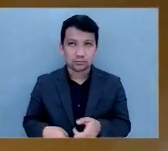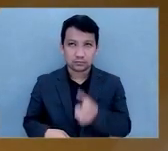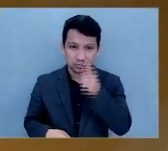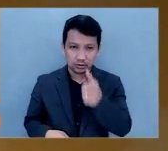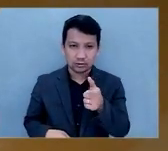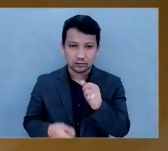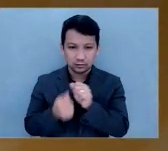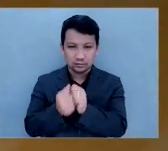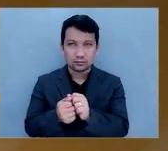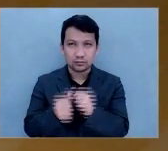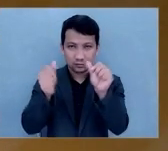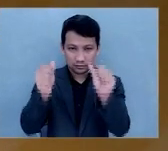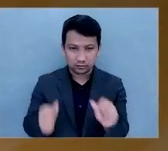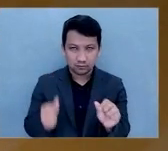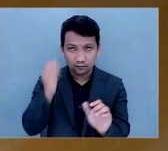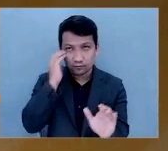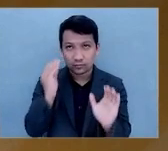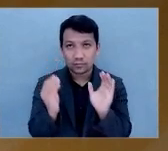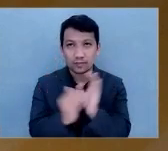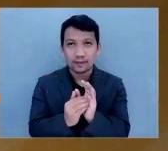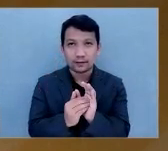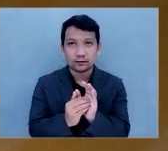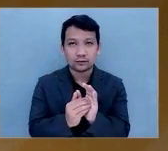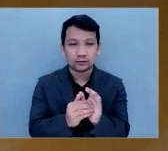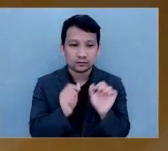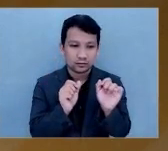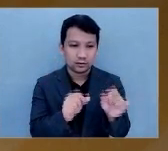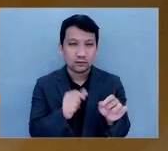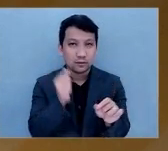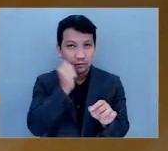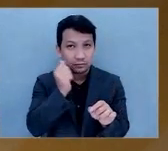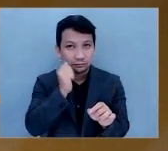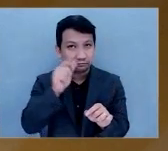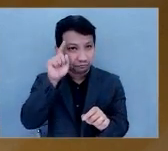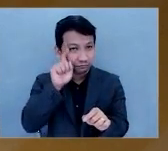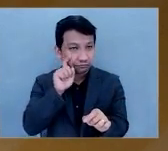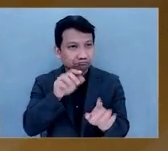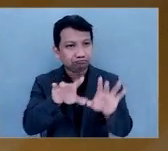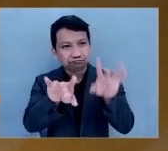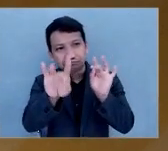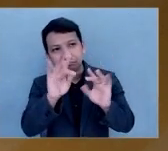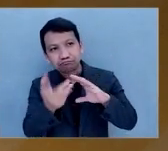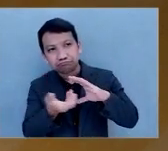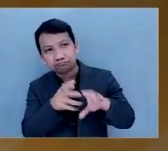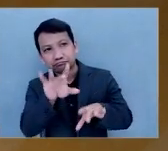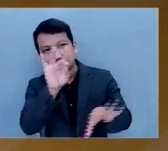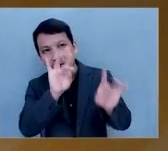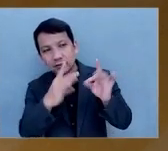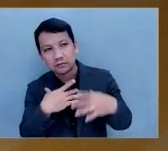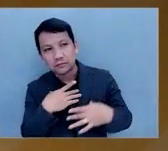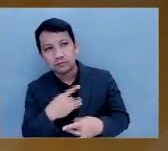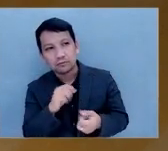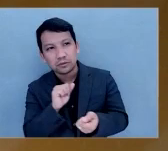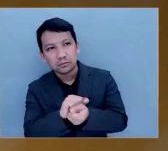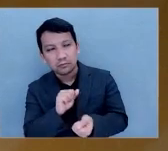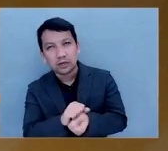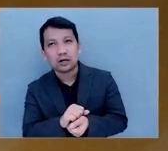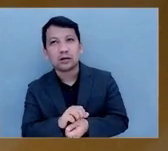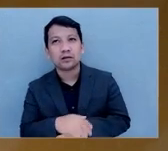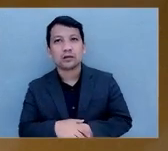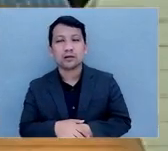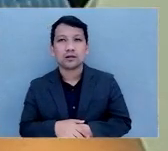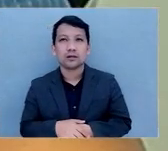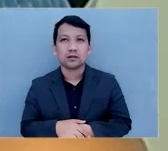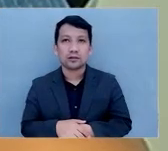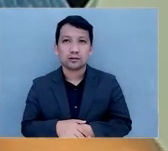doon naka-post ang mga litrato ng mga ibinubugaw na babae diyan mamimili ang kliyente ng gusto nilang makasama Based